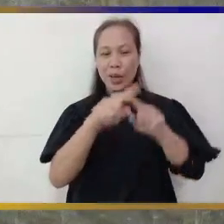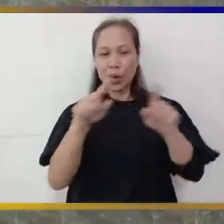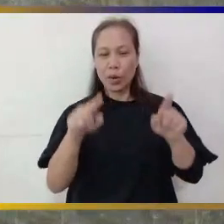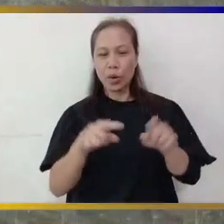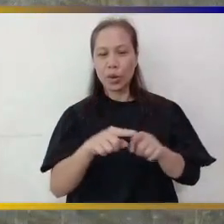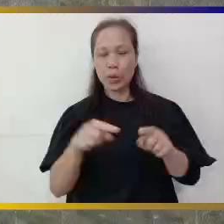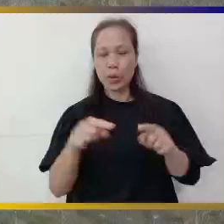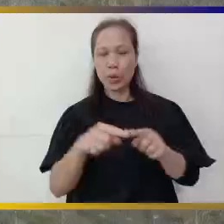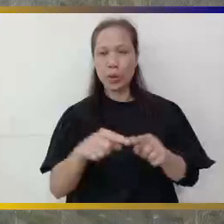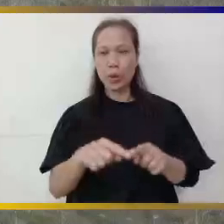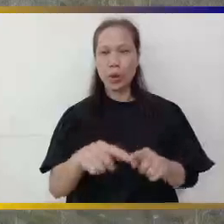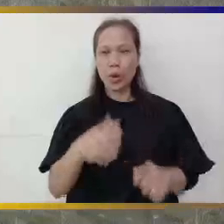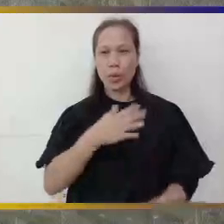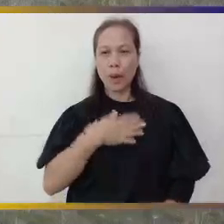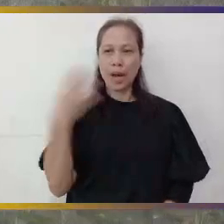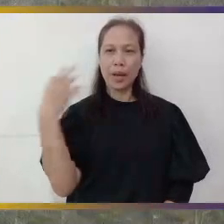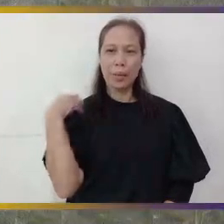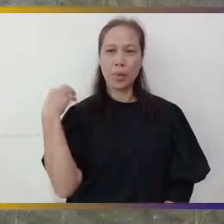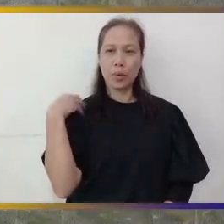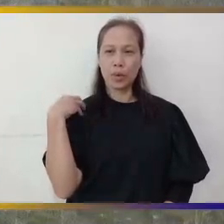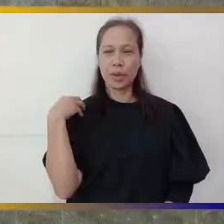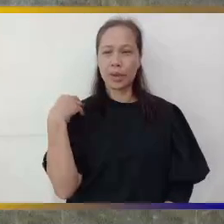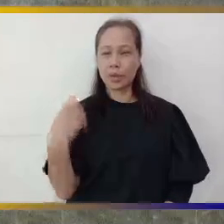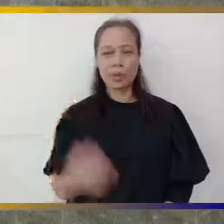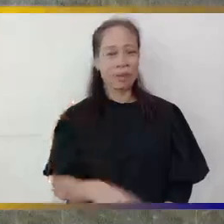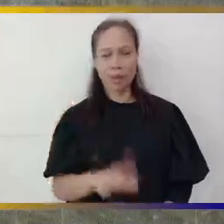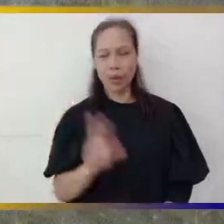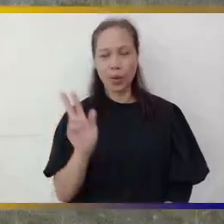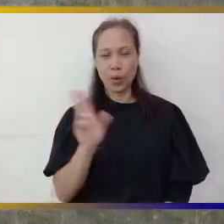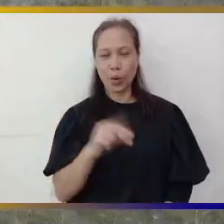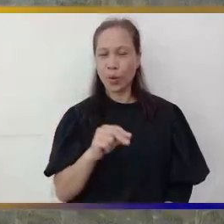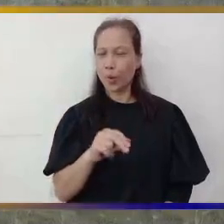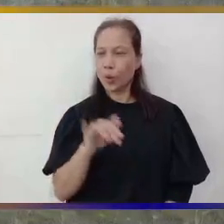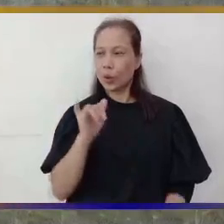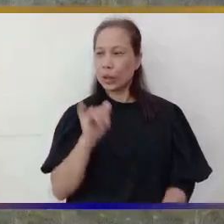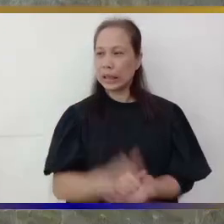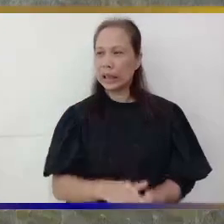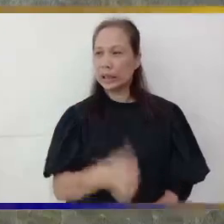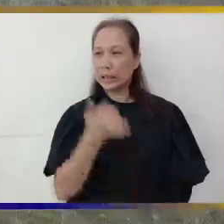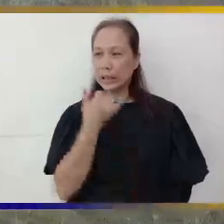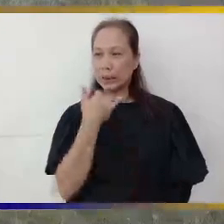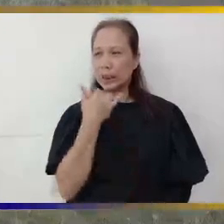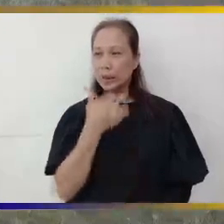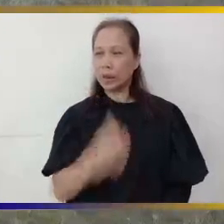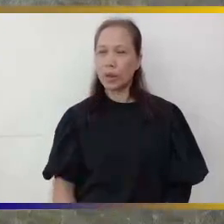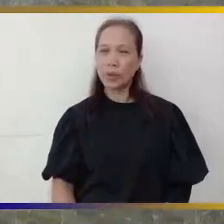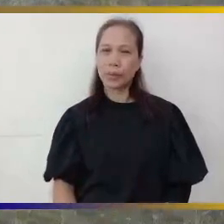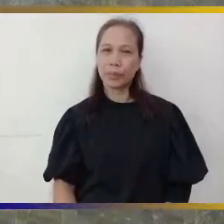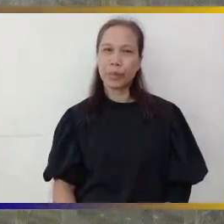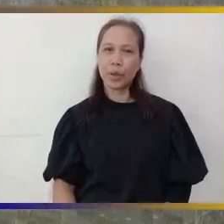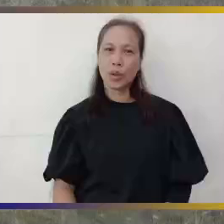hindi h that belongs to God Only